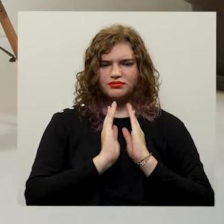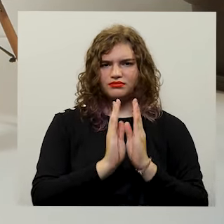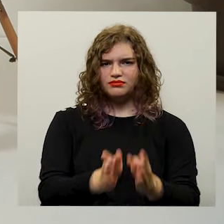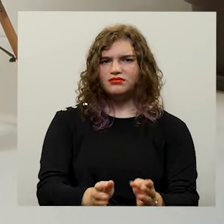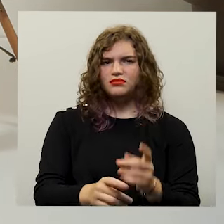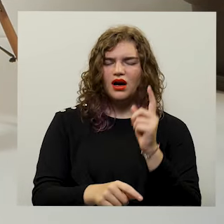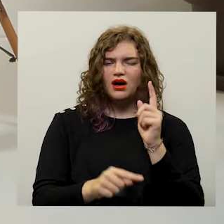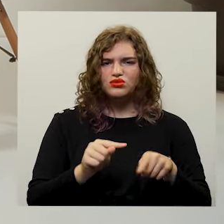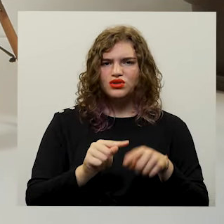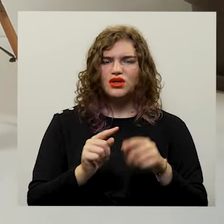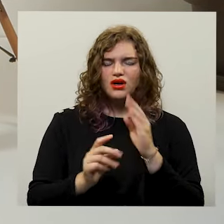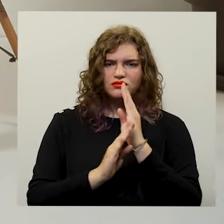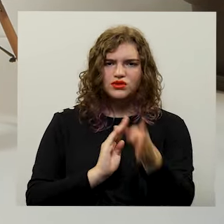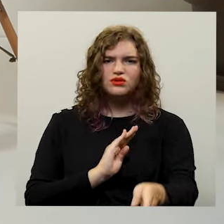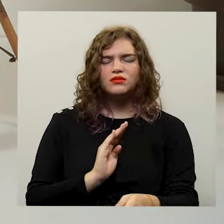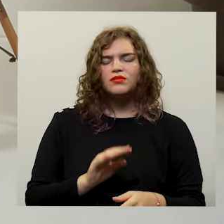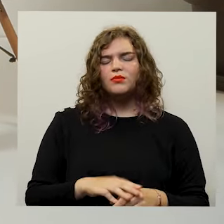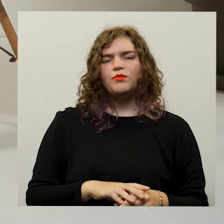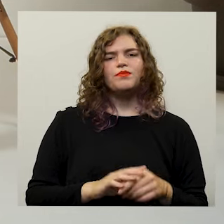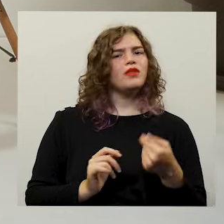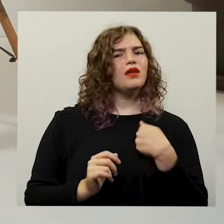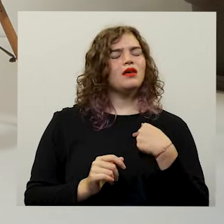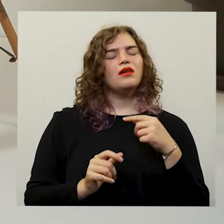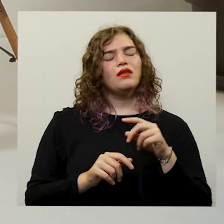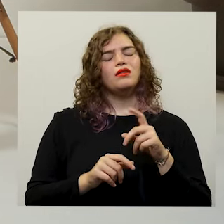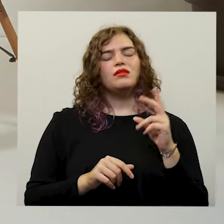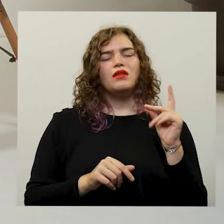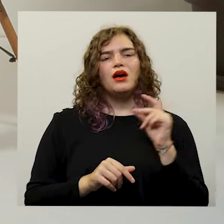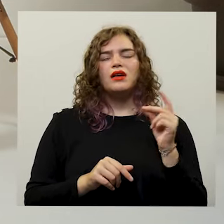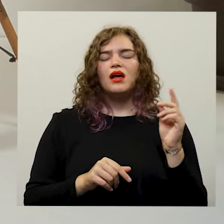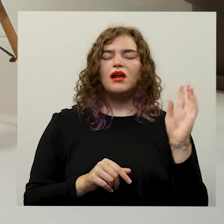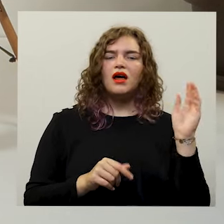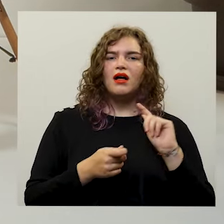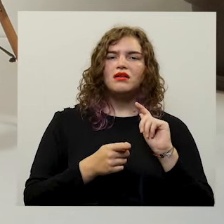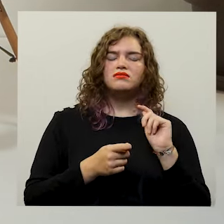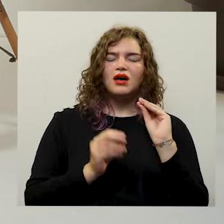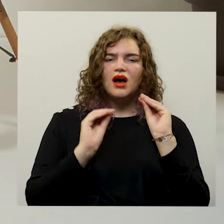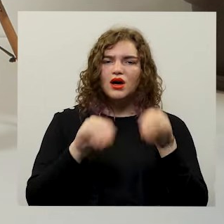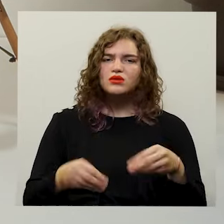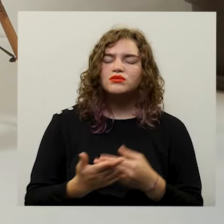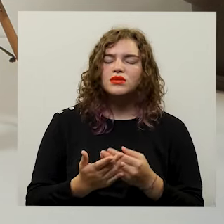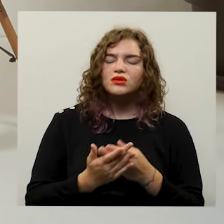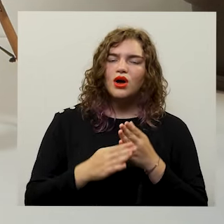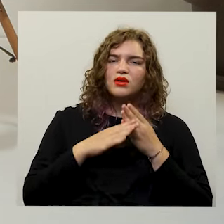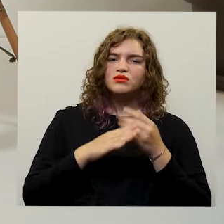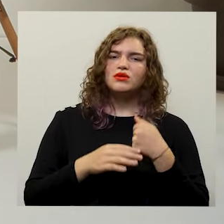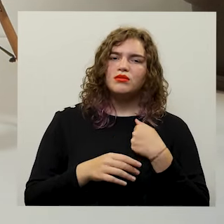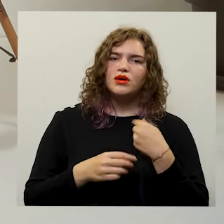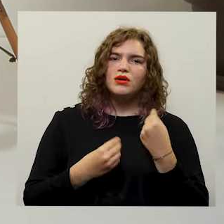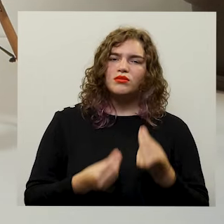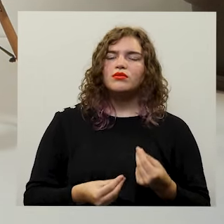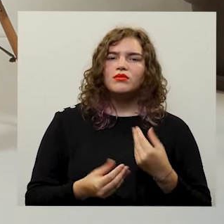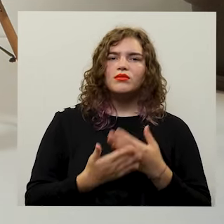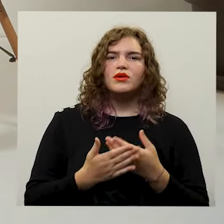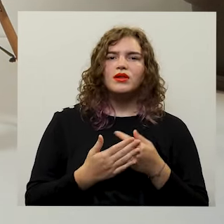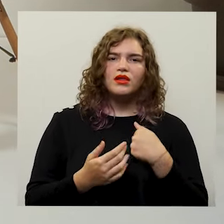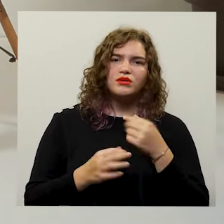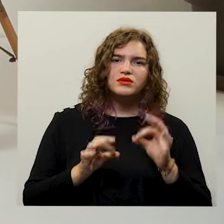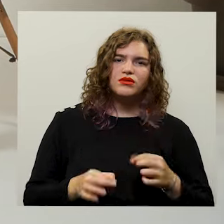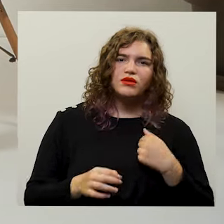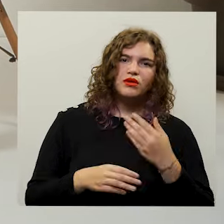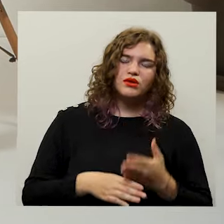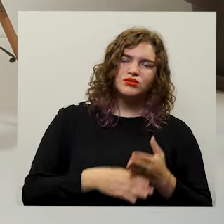direcție. Daniel a devenit ajutorul meu potrivit, așa cum Dumnezeu a vrut de la început și liderul tu spiritual. Tu să fii ajutorul potrivit,